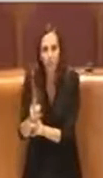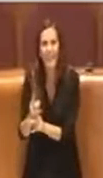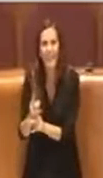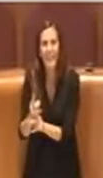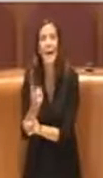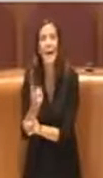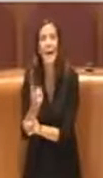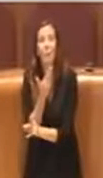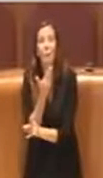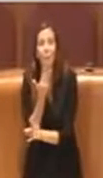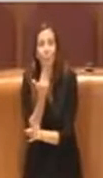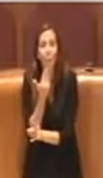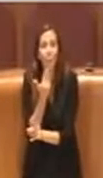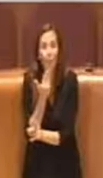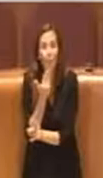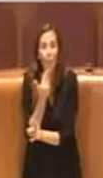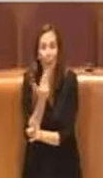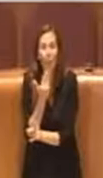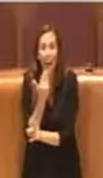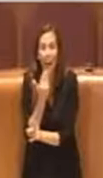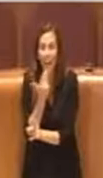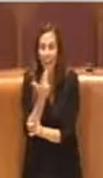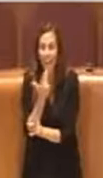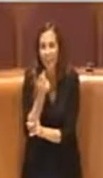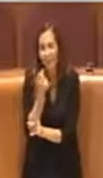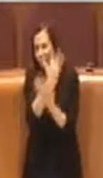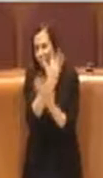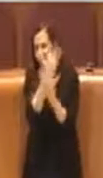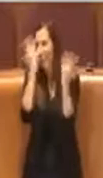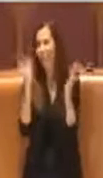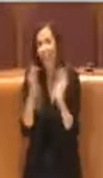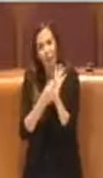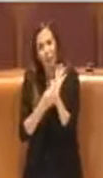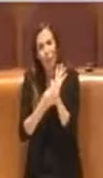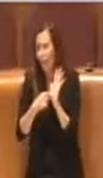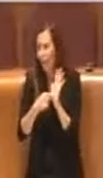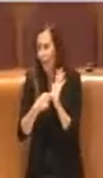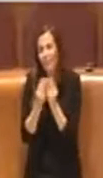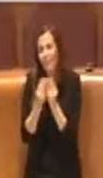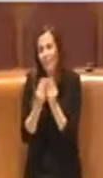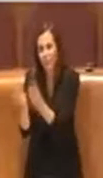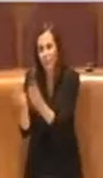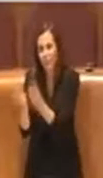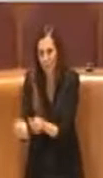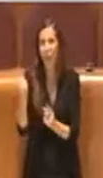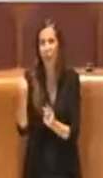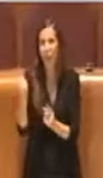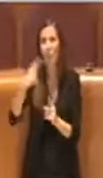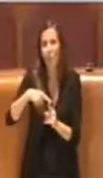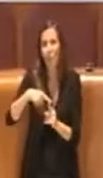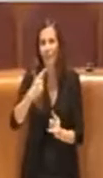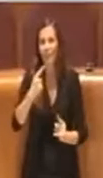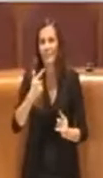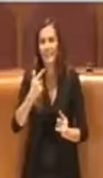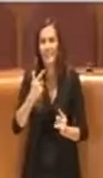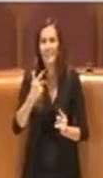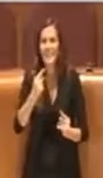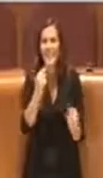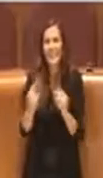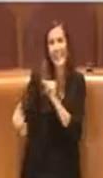Appunto, mancano in una chiarezza e quindi in un dialogo con